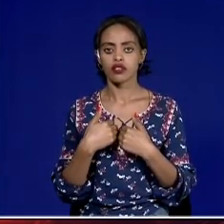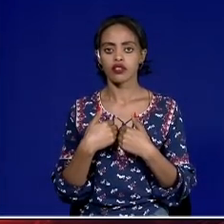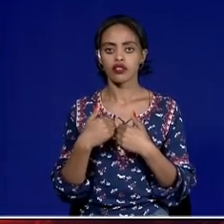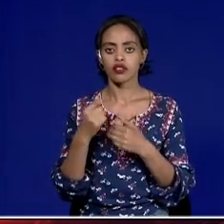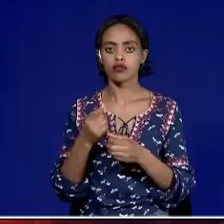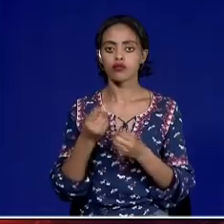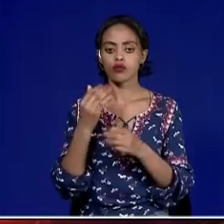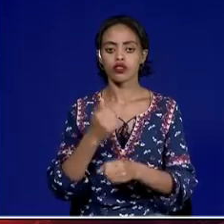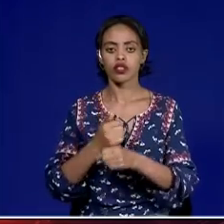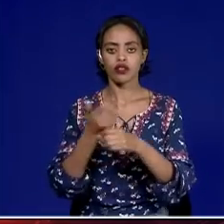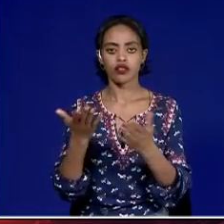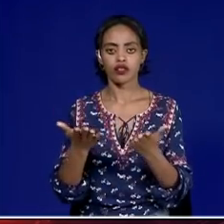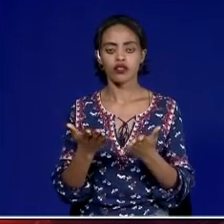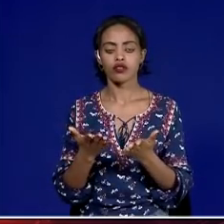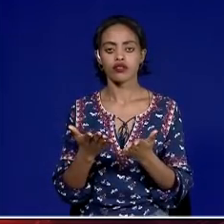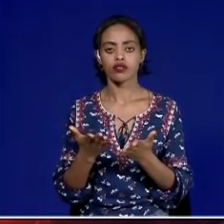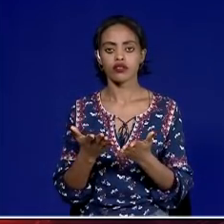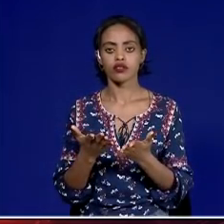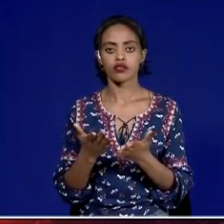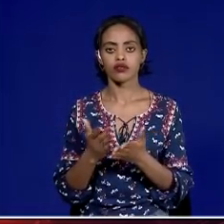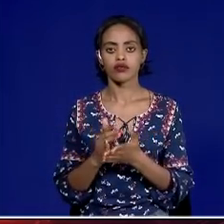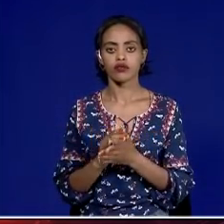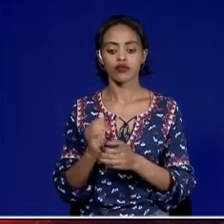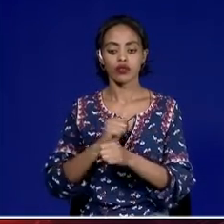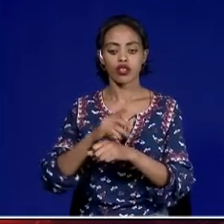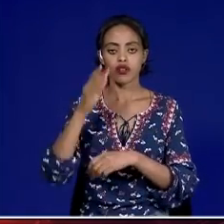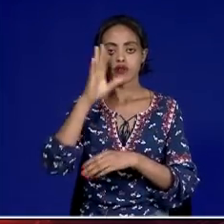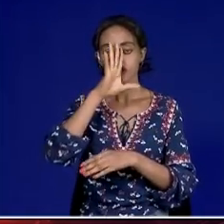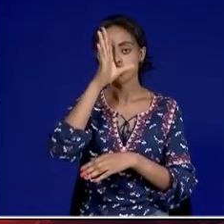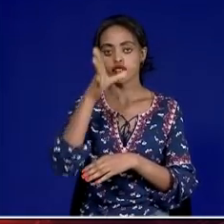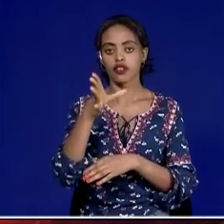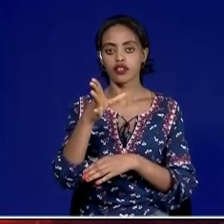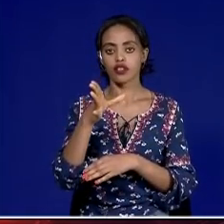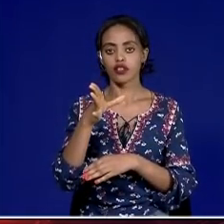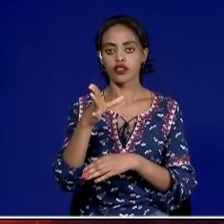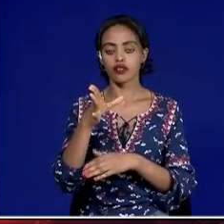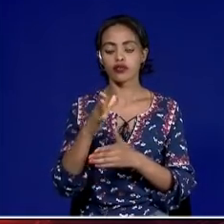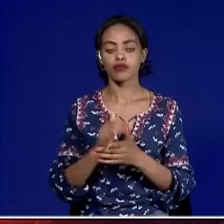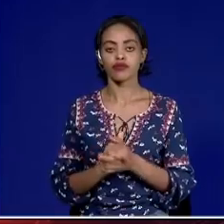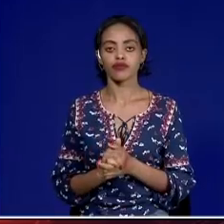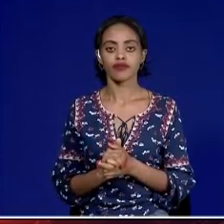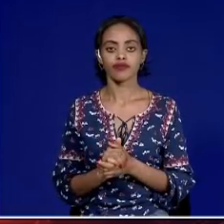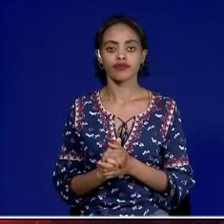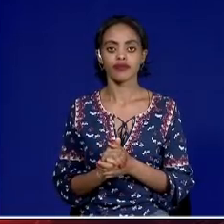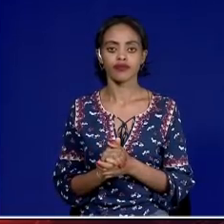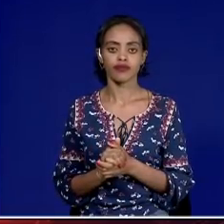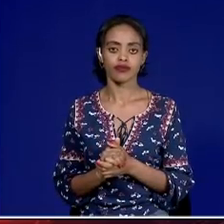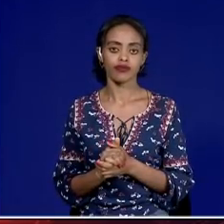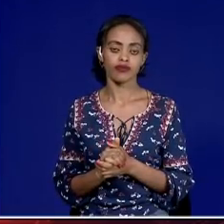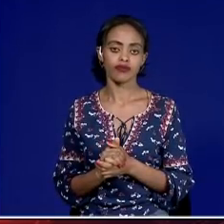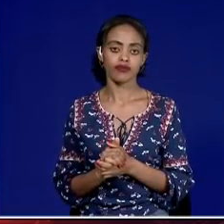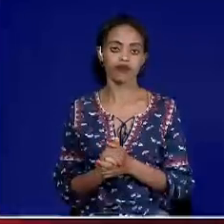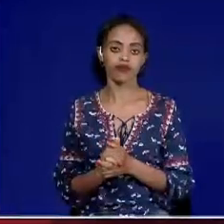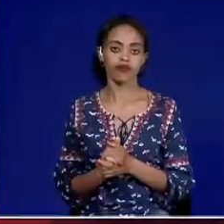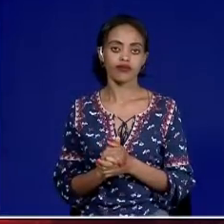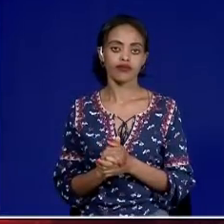ዘድልዮም ማለት እዩ። ብፍላይ ድማ እቲ ናይ ሕማም ኮረና ምስ ተፈጠረ ተንቀሳቂሶም ንክሰርሑ ዘፀግመሎም ግን ድማ